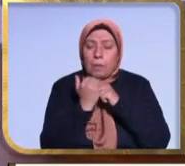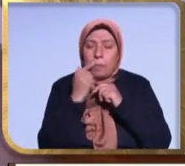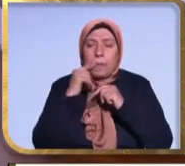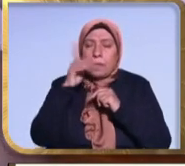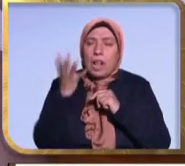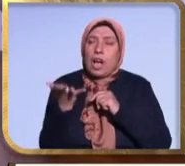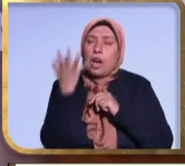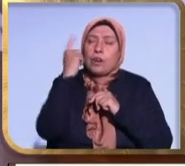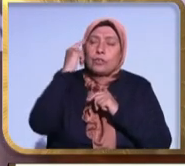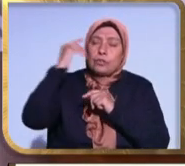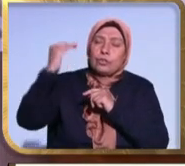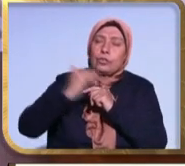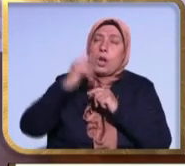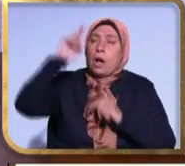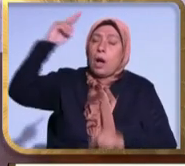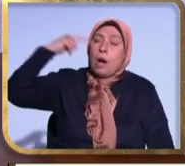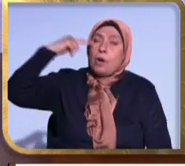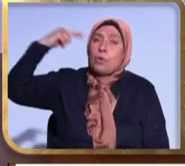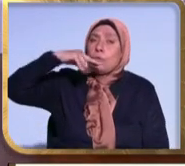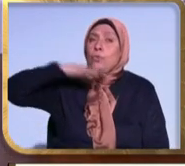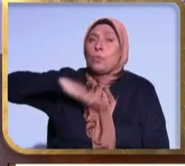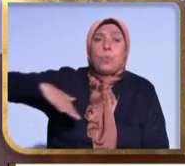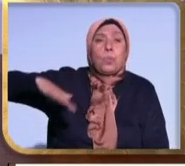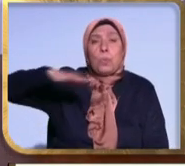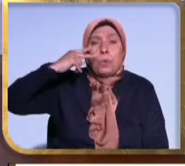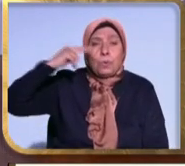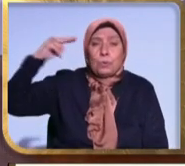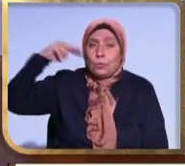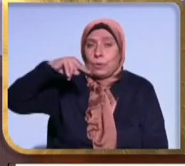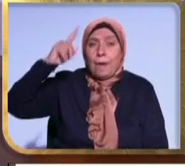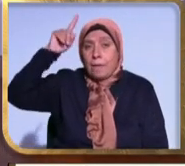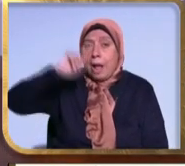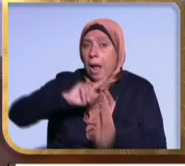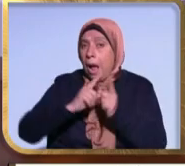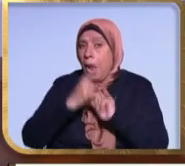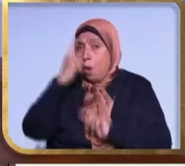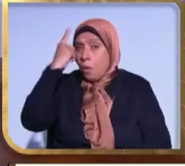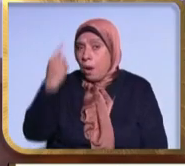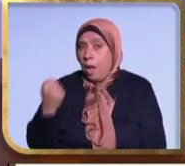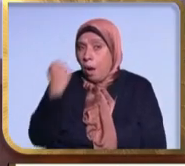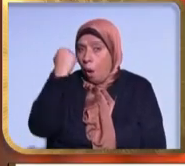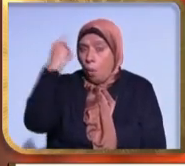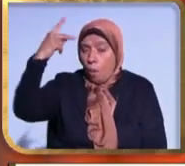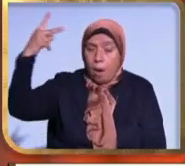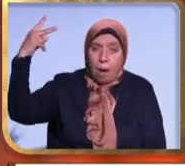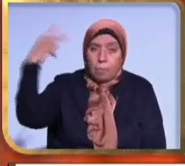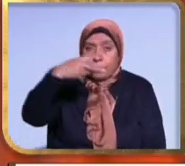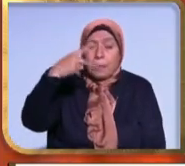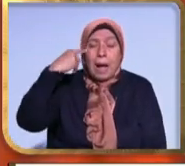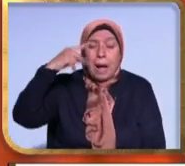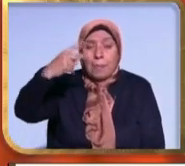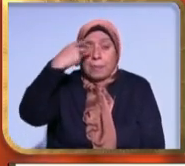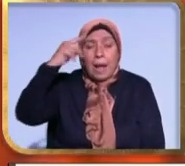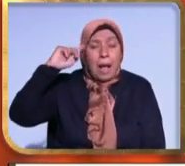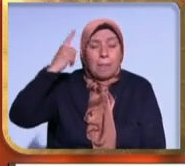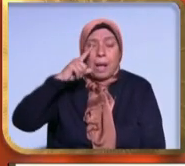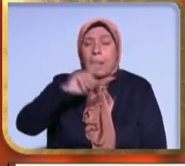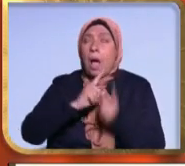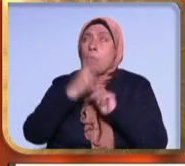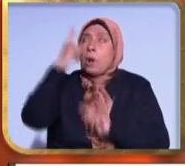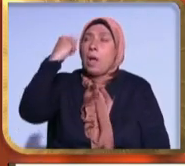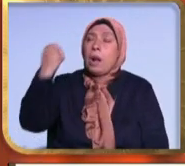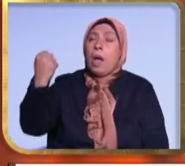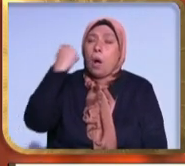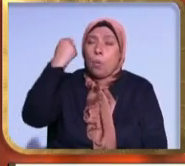علينا، وعين الله ناظرة إلينا، بحول الله لا يقدر علينا، بحول الله لا يقدر